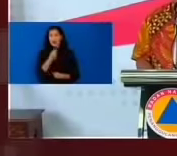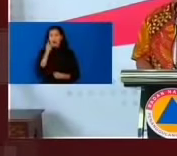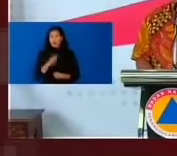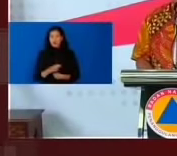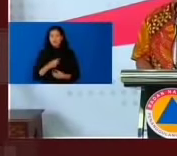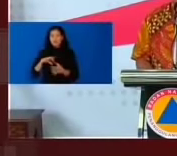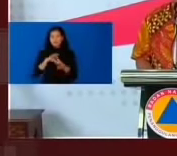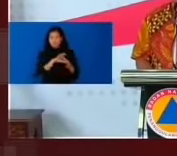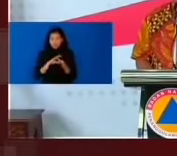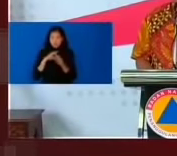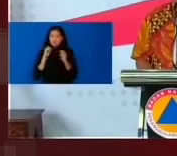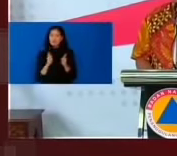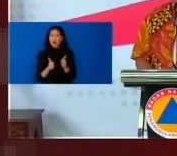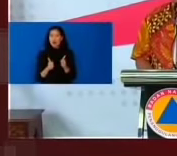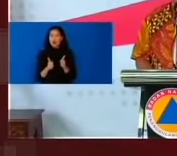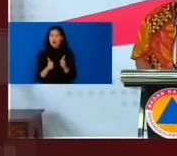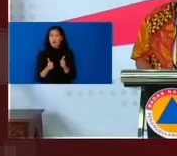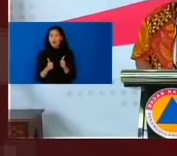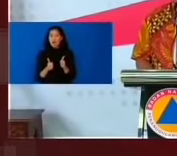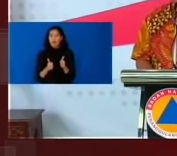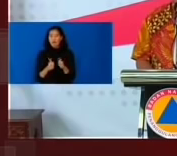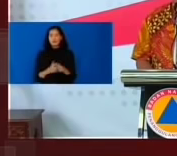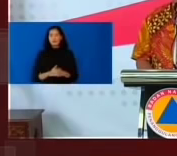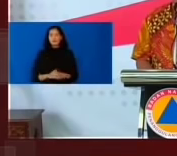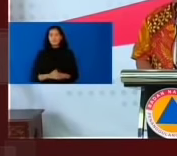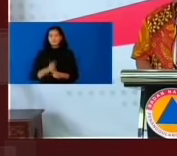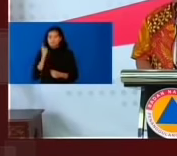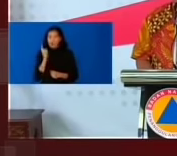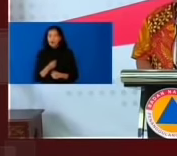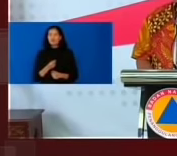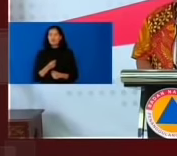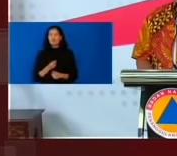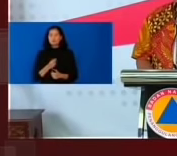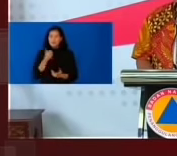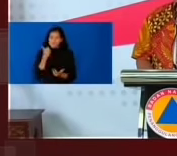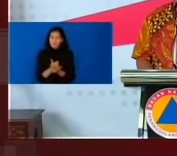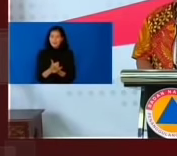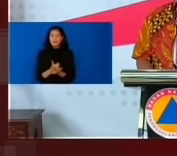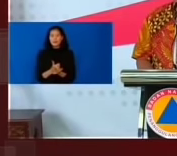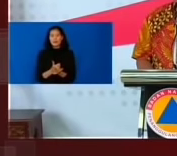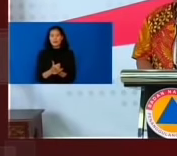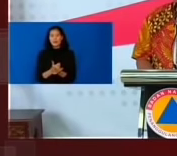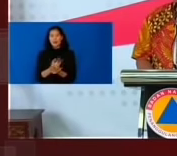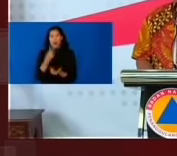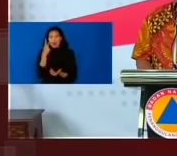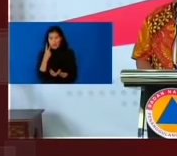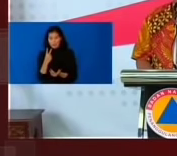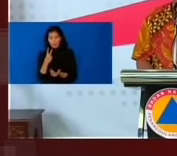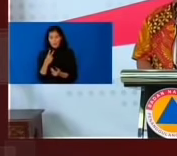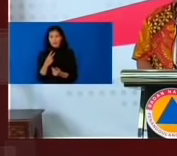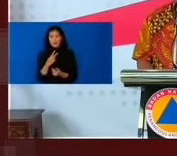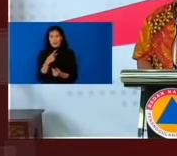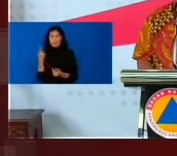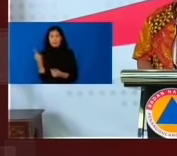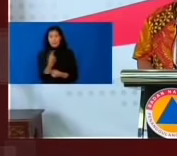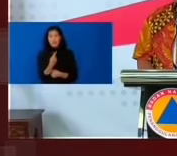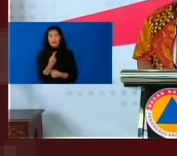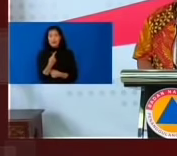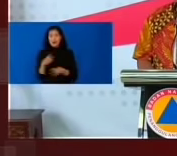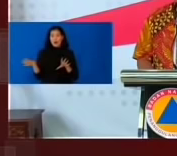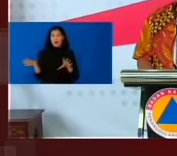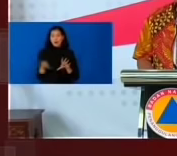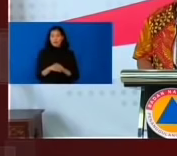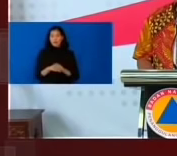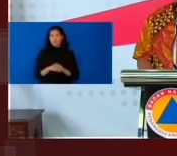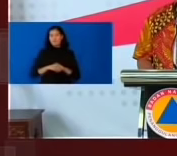bekerja sama, kita harus bisa memastikan bahwa kita mampu berperan